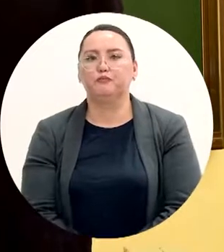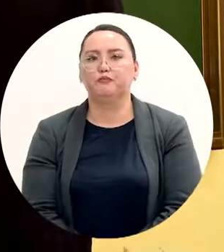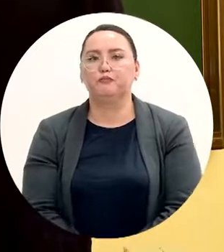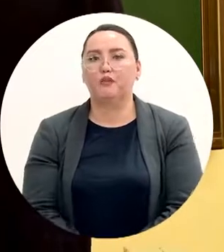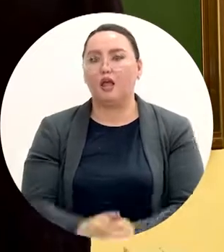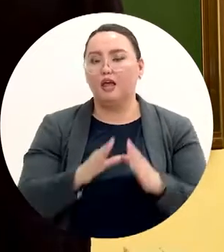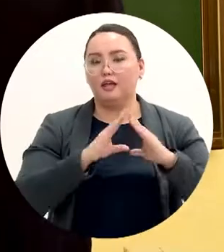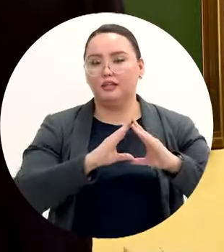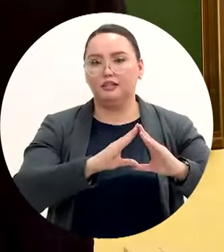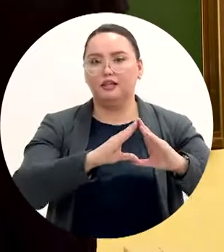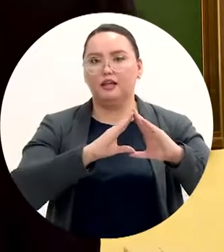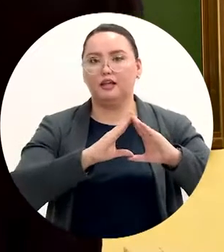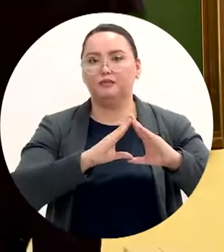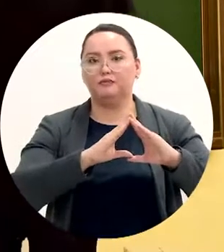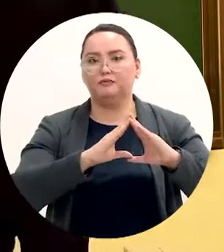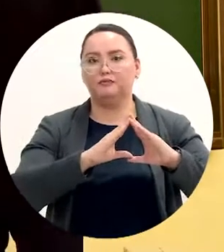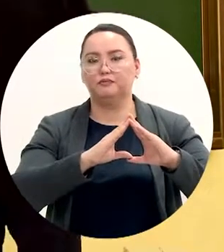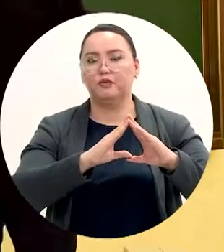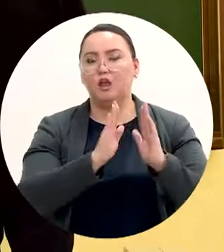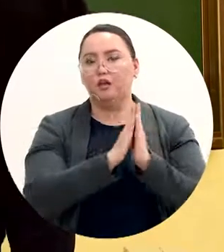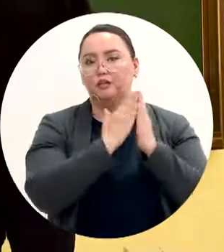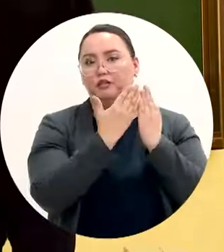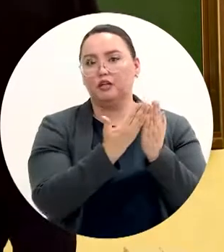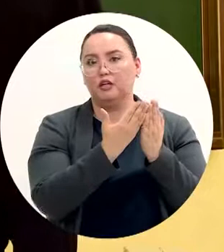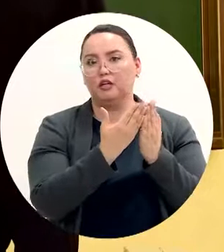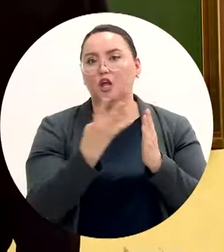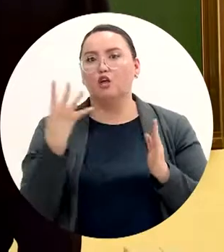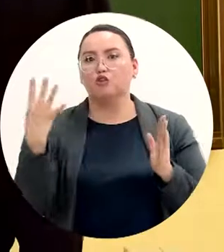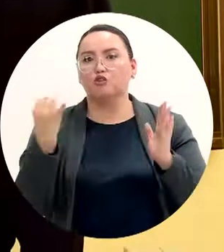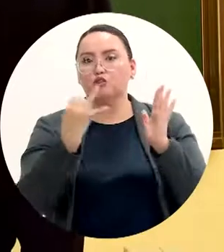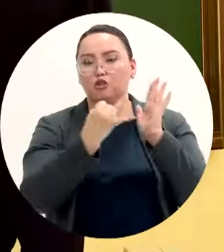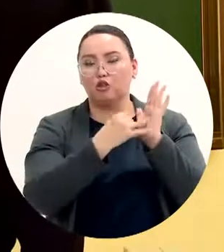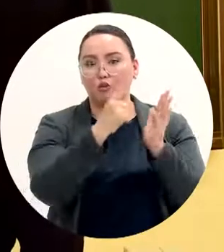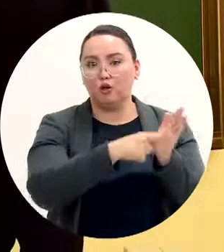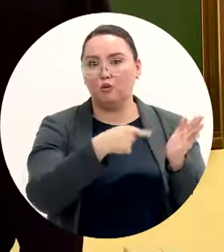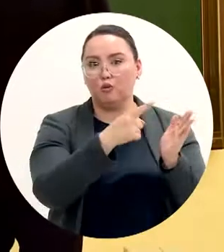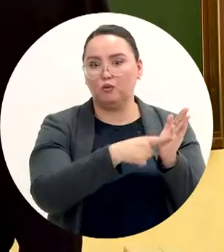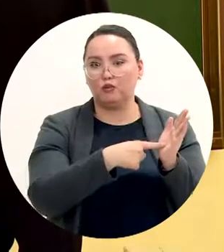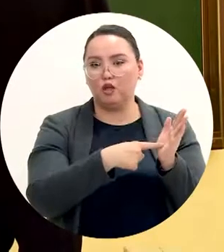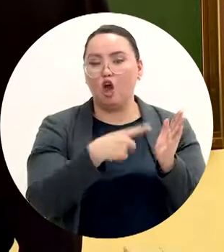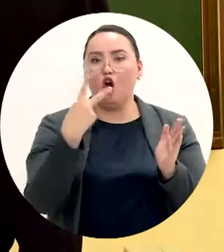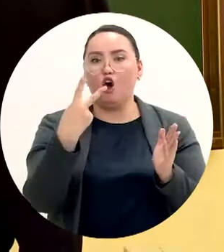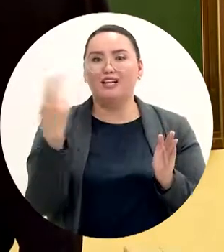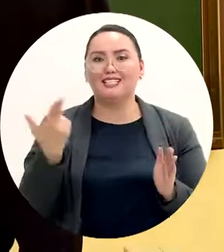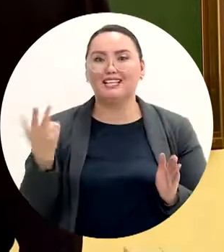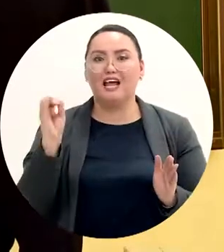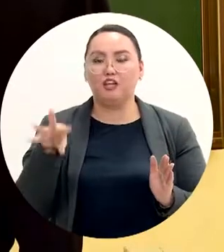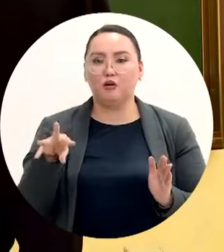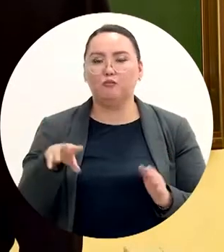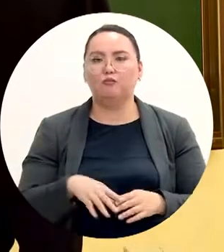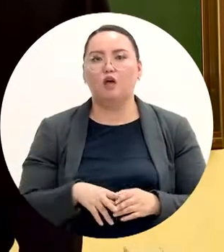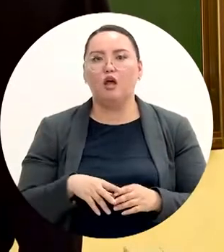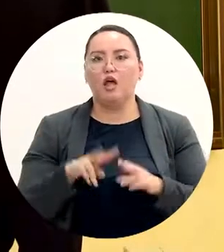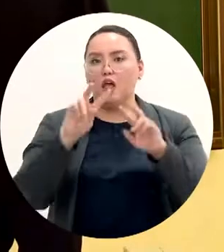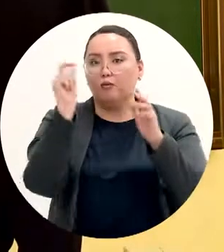нэ. За хүүхдүүдээ гэрийн даалгаварт сурах бичгийнхээ 47 дугаар талын 2 цагаан